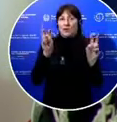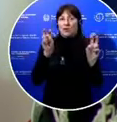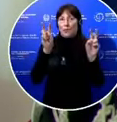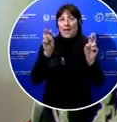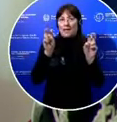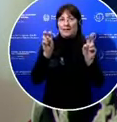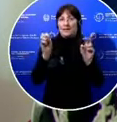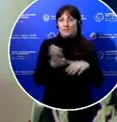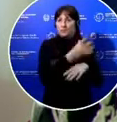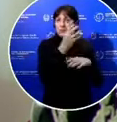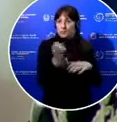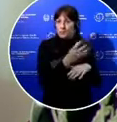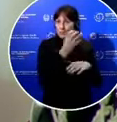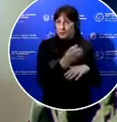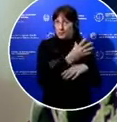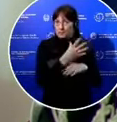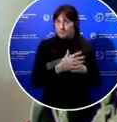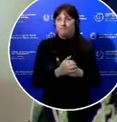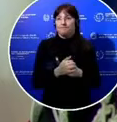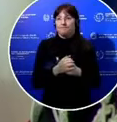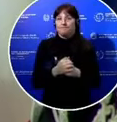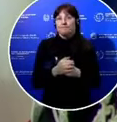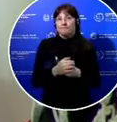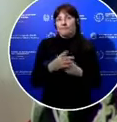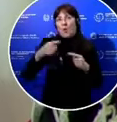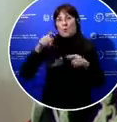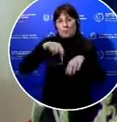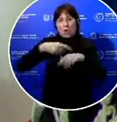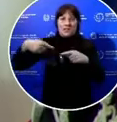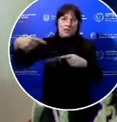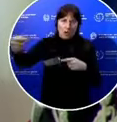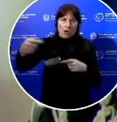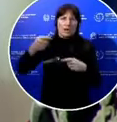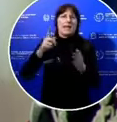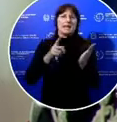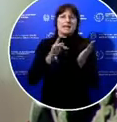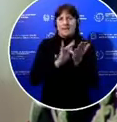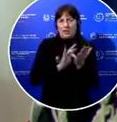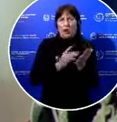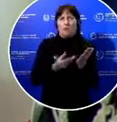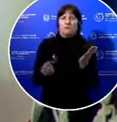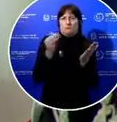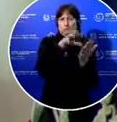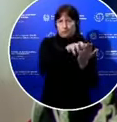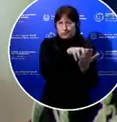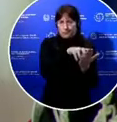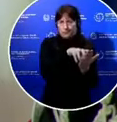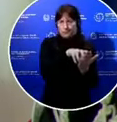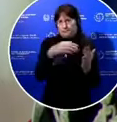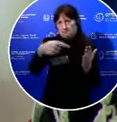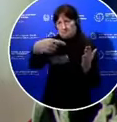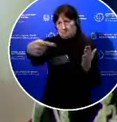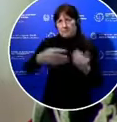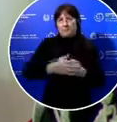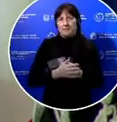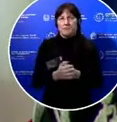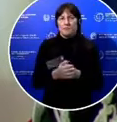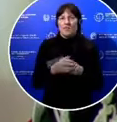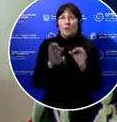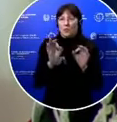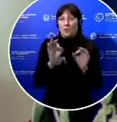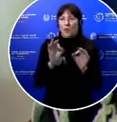ci avvieremo a pubblicare nelle prossime ore sui nostri siti. che costituirà l'anima delle sessioni